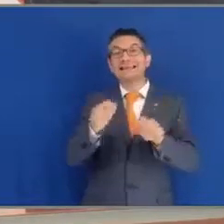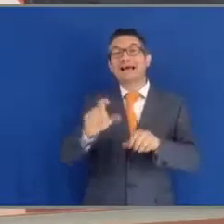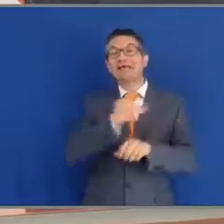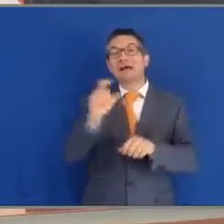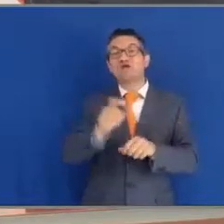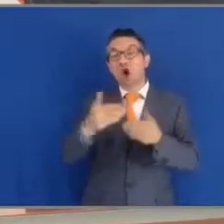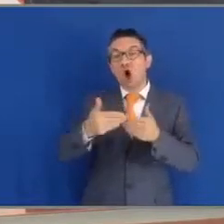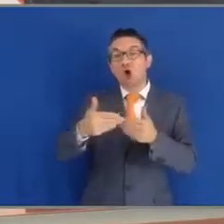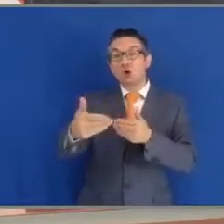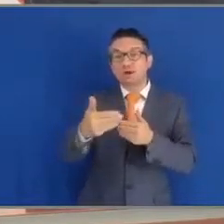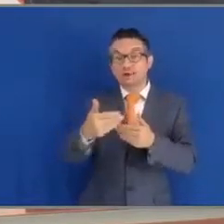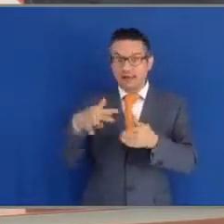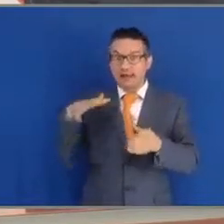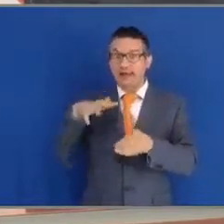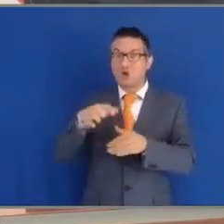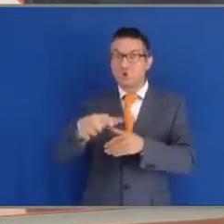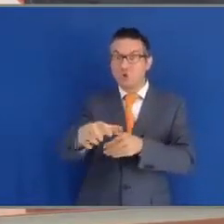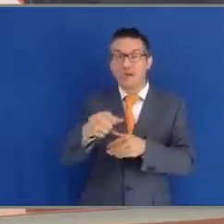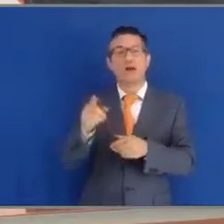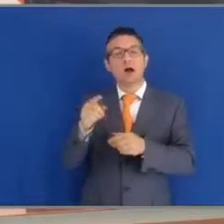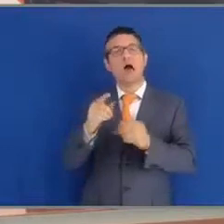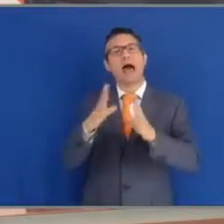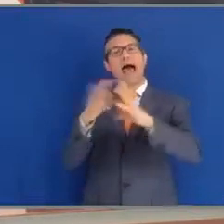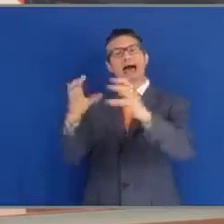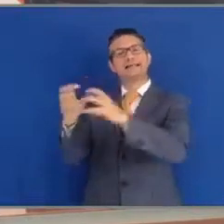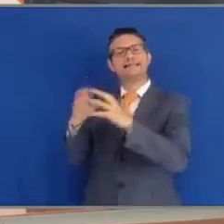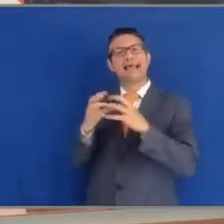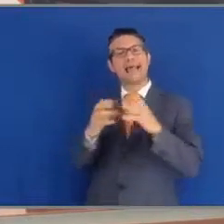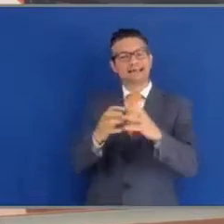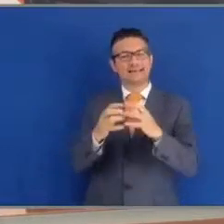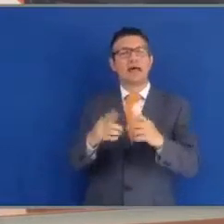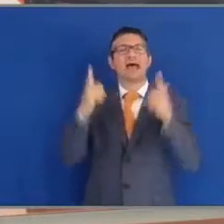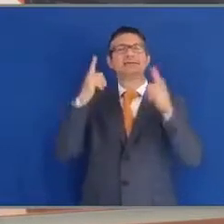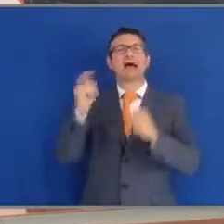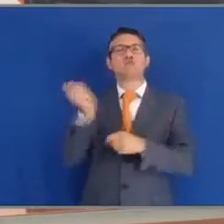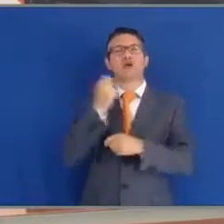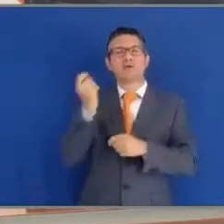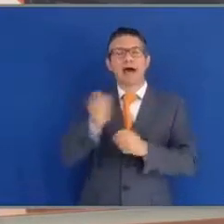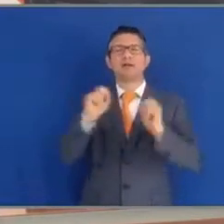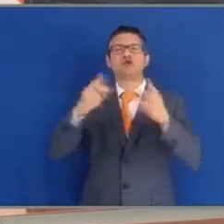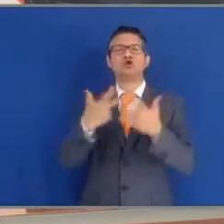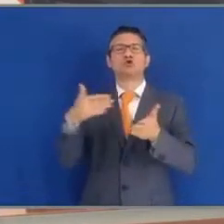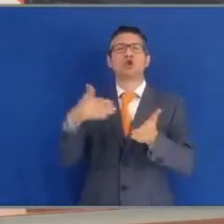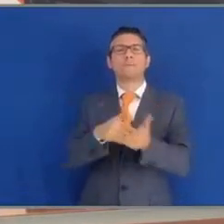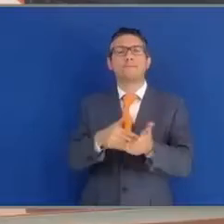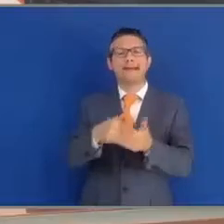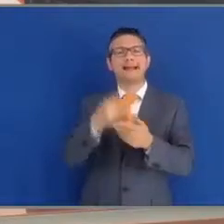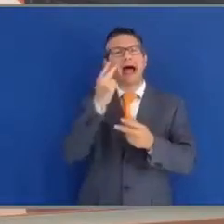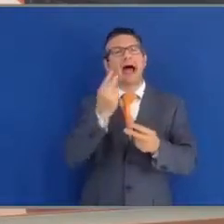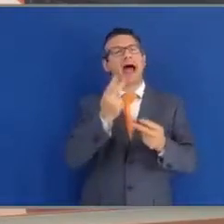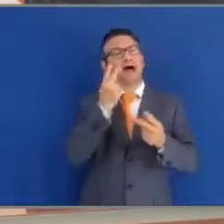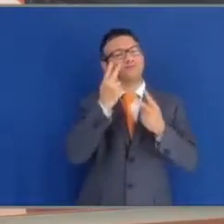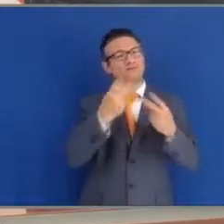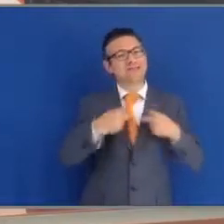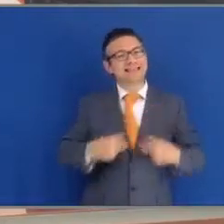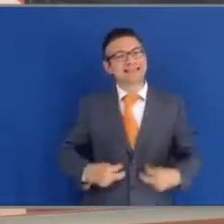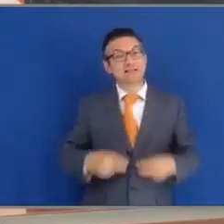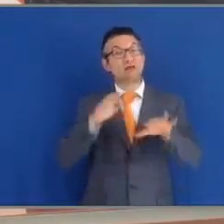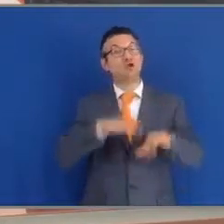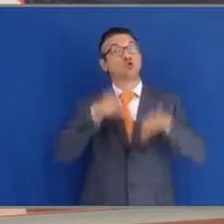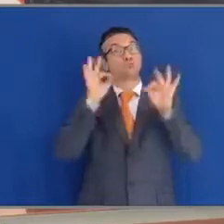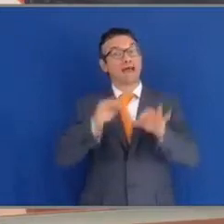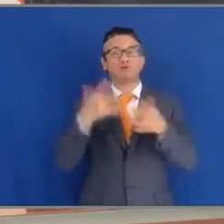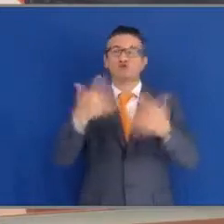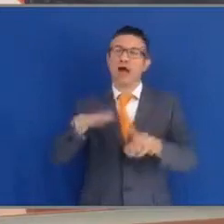aziende già stanno lavorando alacremente, l'azienda San Giovanni su 18.000 visite che erano state sospese ne ha recuperate